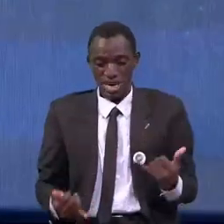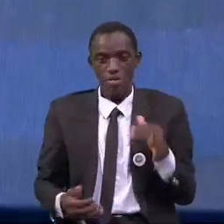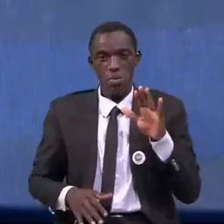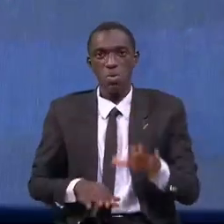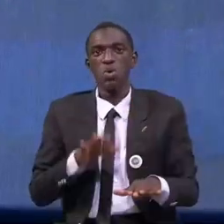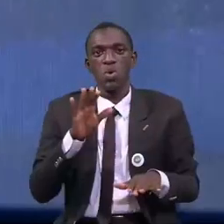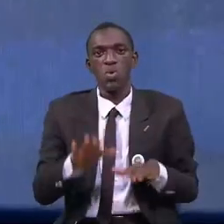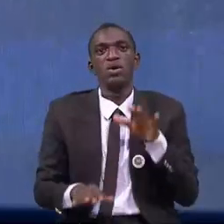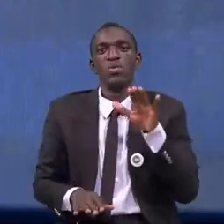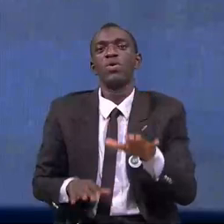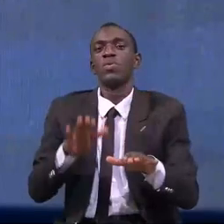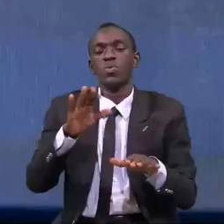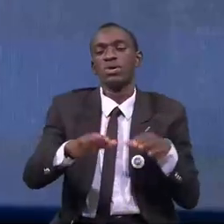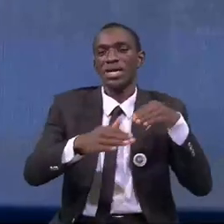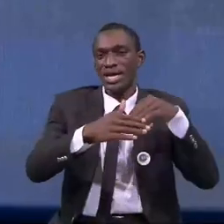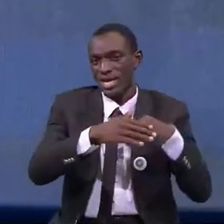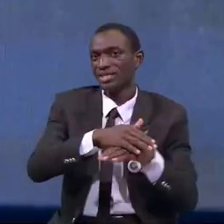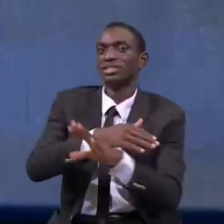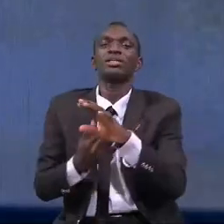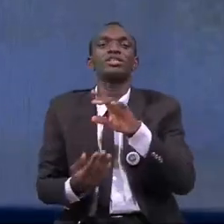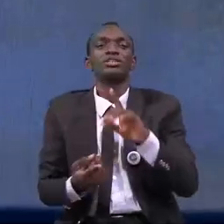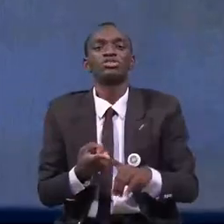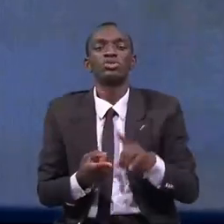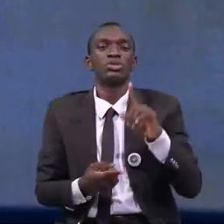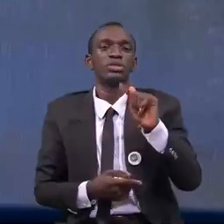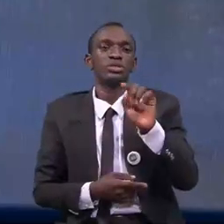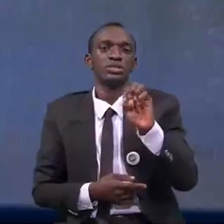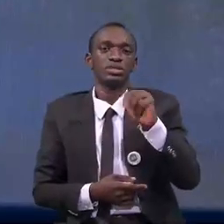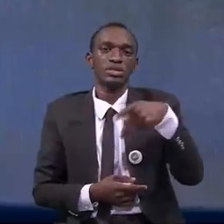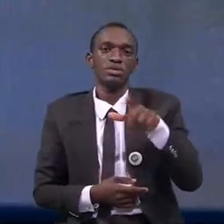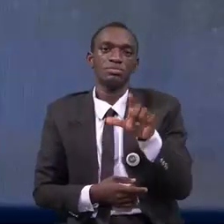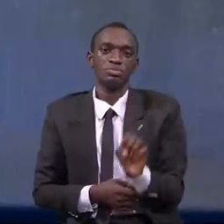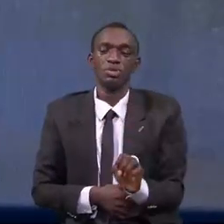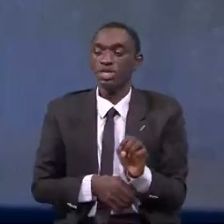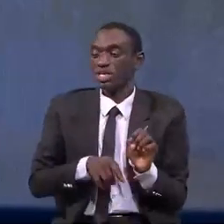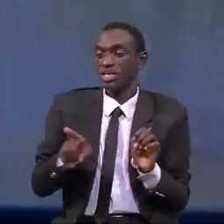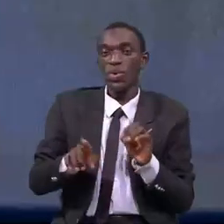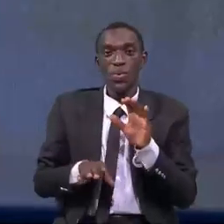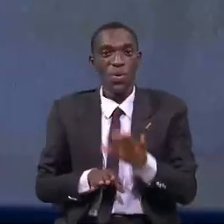debout et il se mit à marcher il entra avec eux dans le